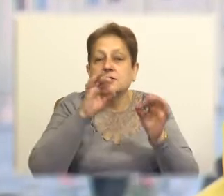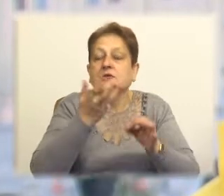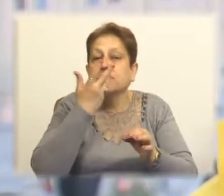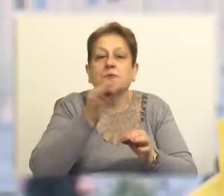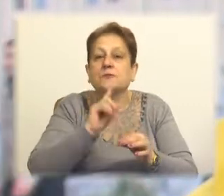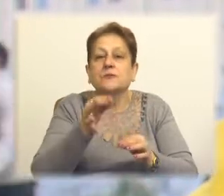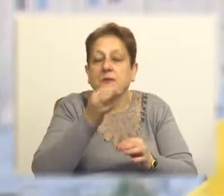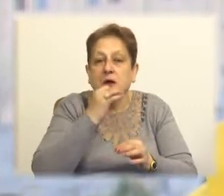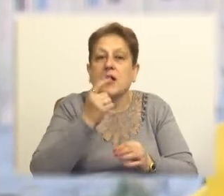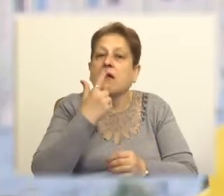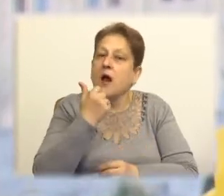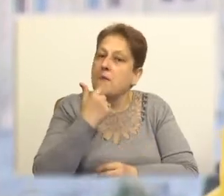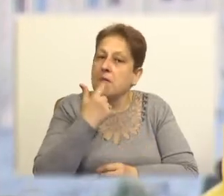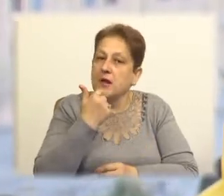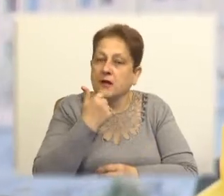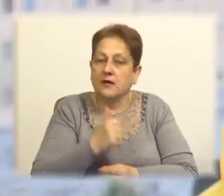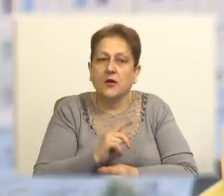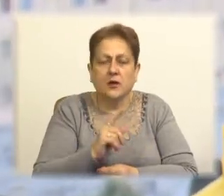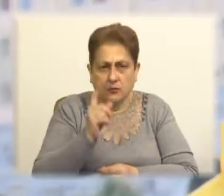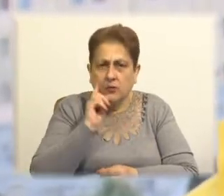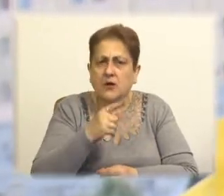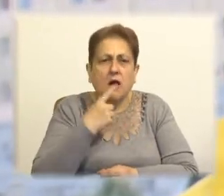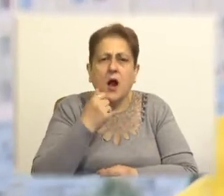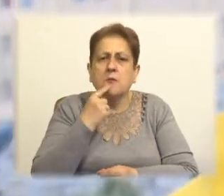զատկի։ Կարմիր։ Իսկ գիտես